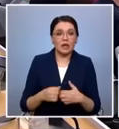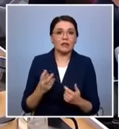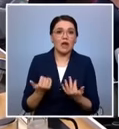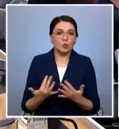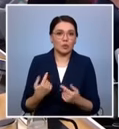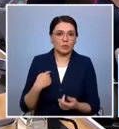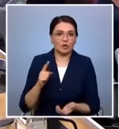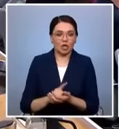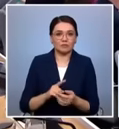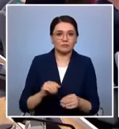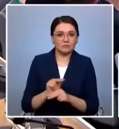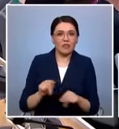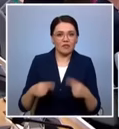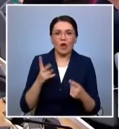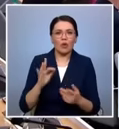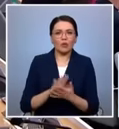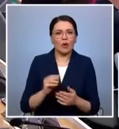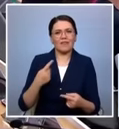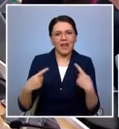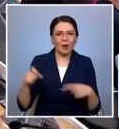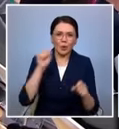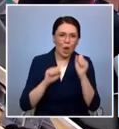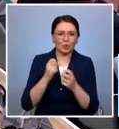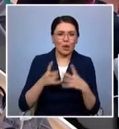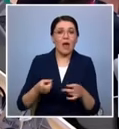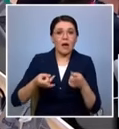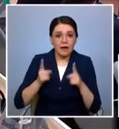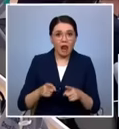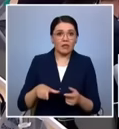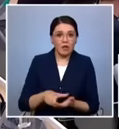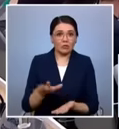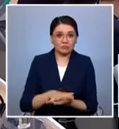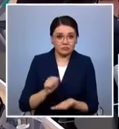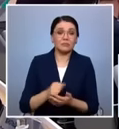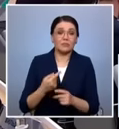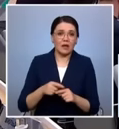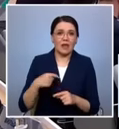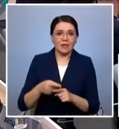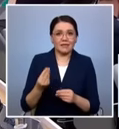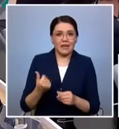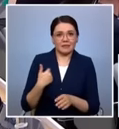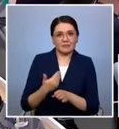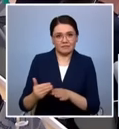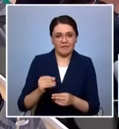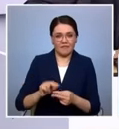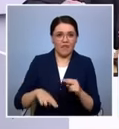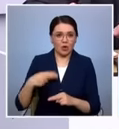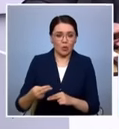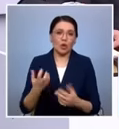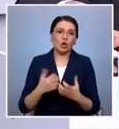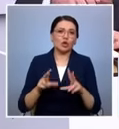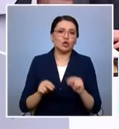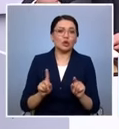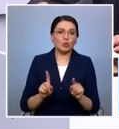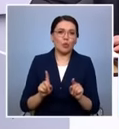много недостроенных культовых сооружений, и что он, Хабиров, лично будет заниматься мечетью Ар-Рахим.